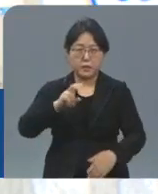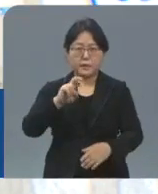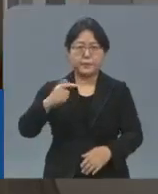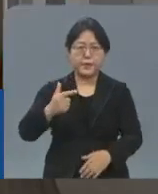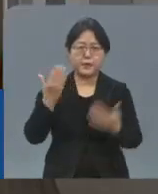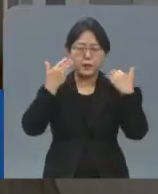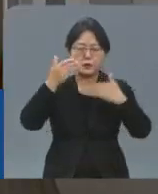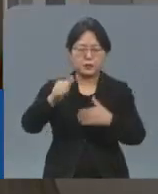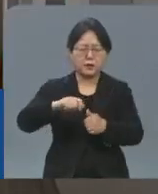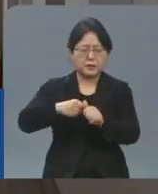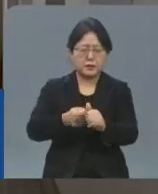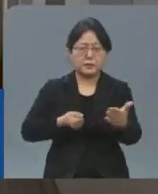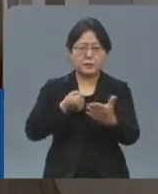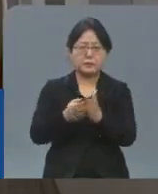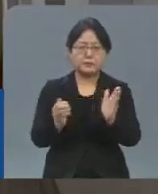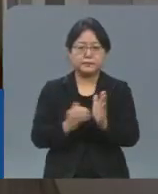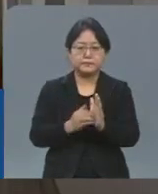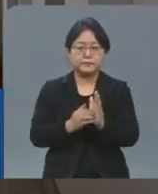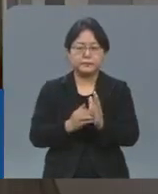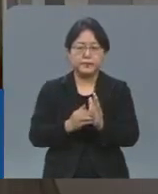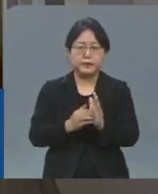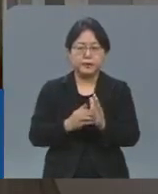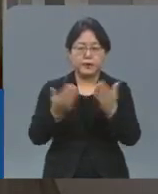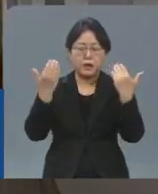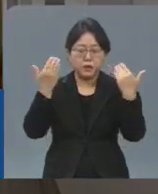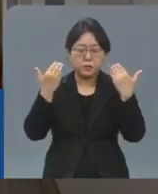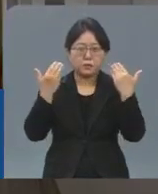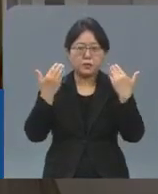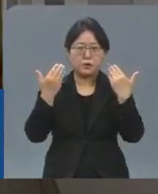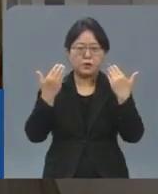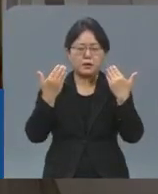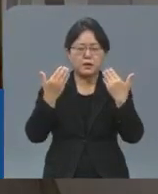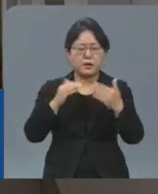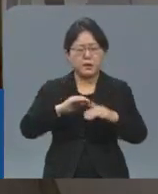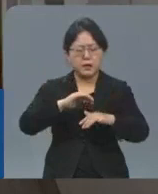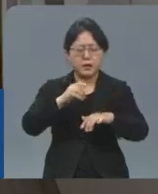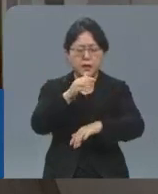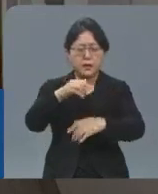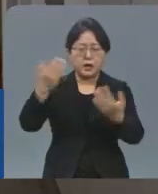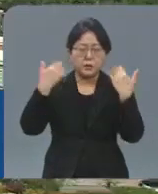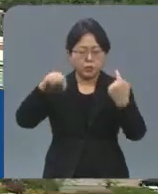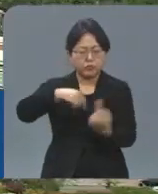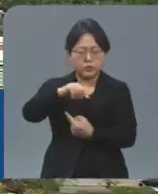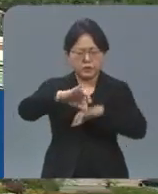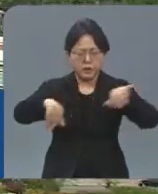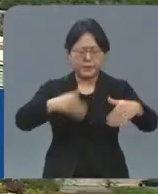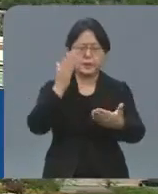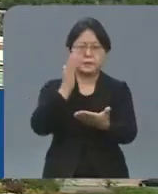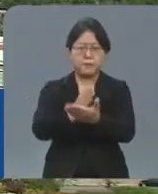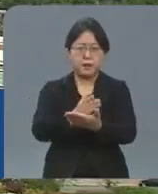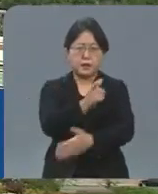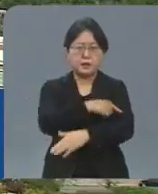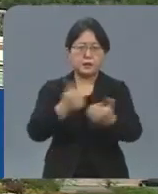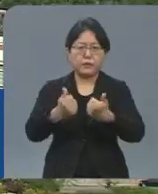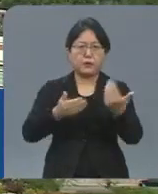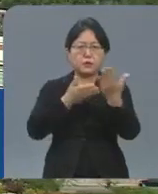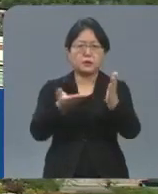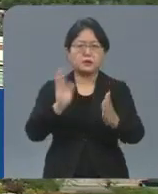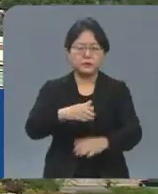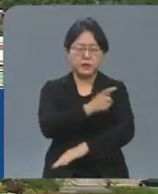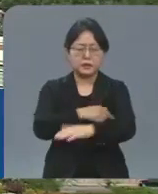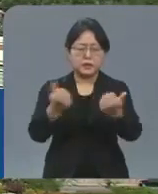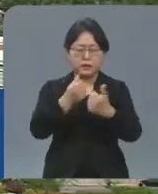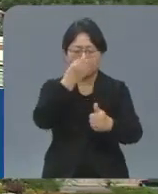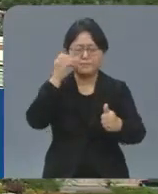대해 징계를 의결했습니다. 이에 대해 학교 측은 부당한 학사 운영 개입을 자제하라고 이사회에 요구했지만 이사회가